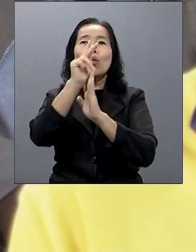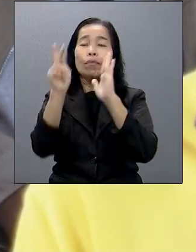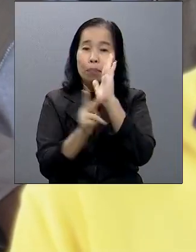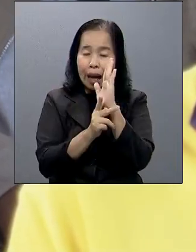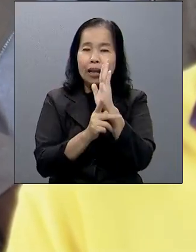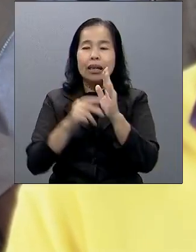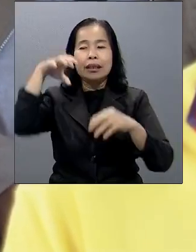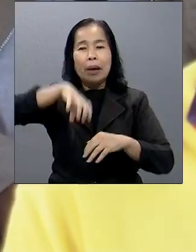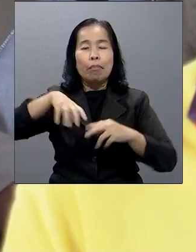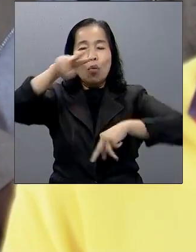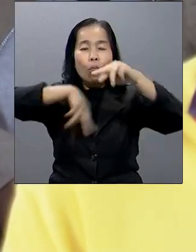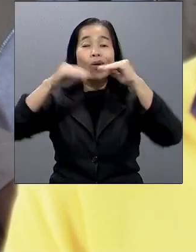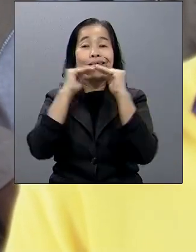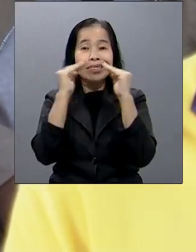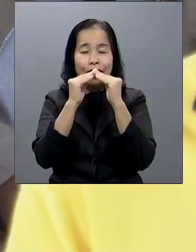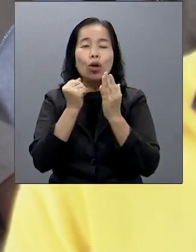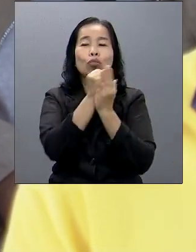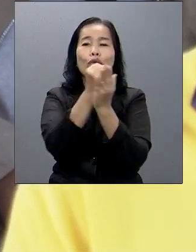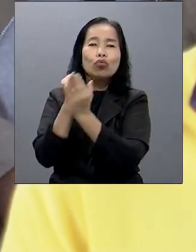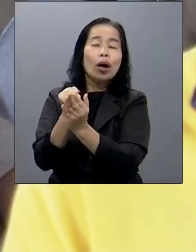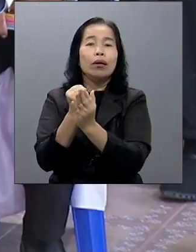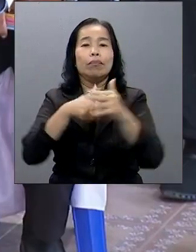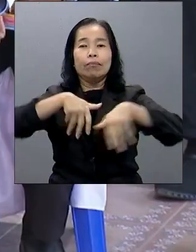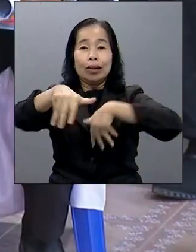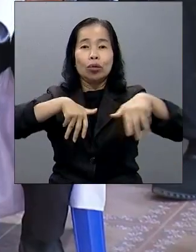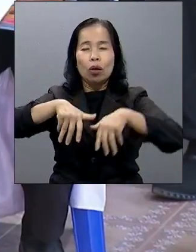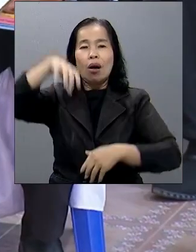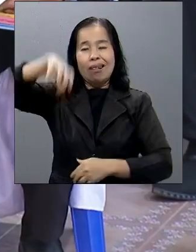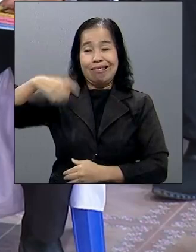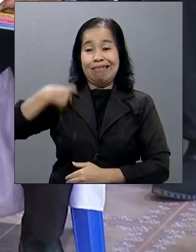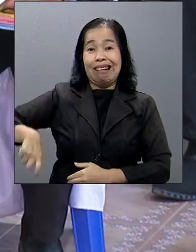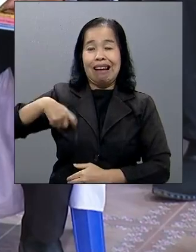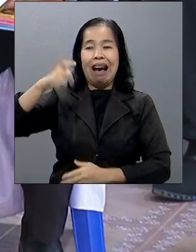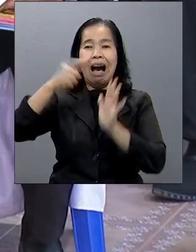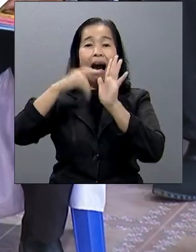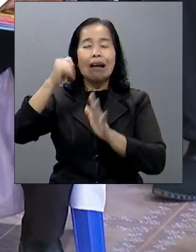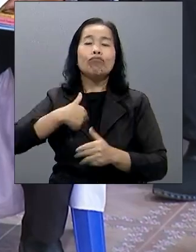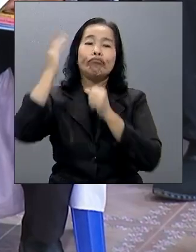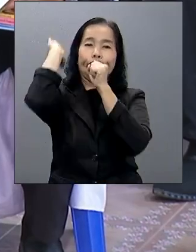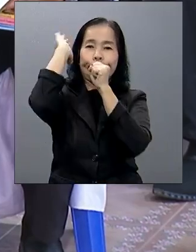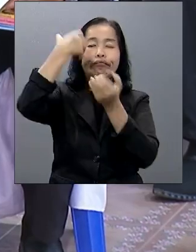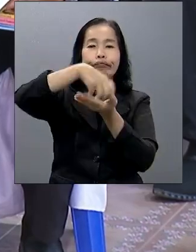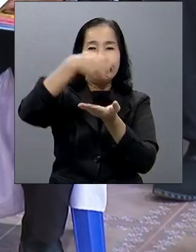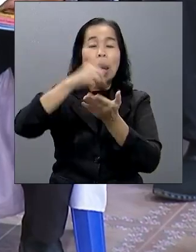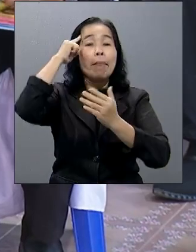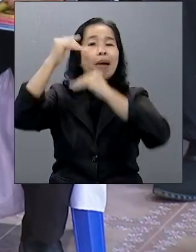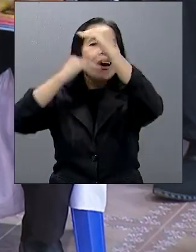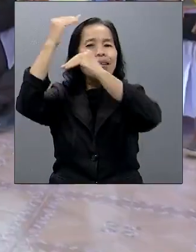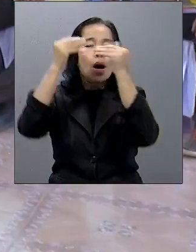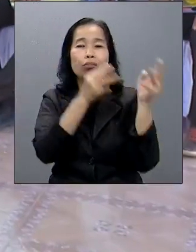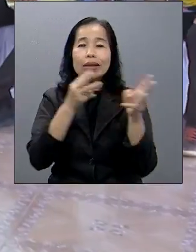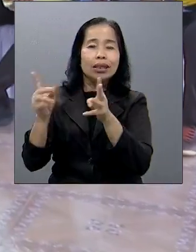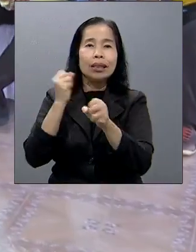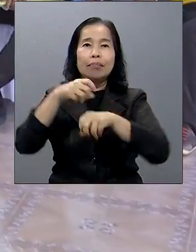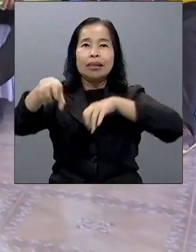องสิทธิ์และช่วยเหลือทางกฎหมายแก่ประชาชนสำนักงานอัยการสูงสุดมีการบรรยายในหัวข้อการพัฒนากลไกการจัดการ